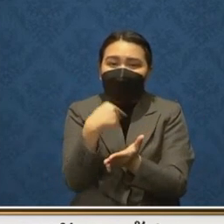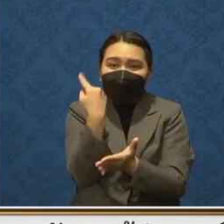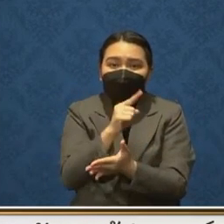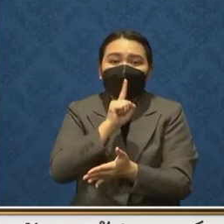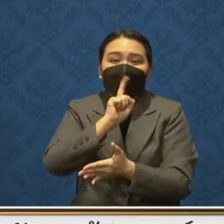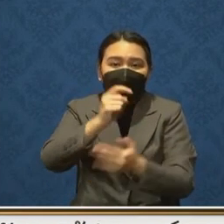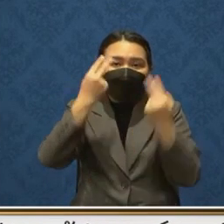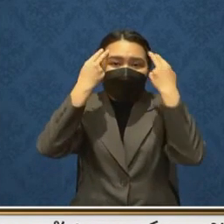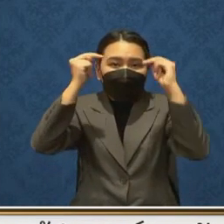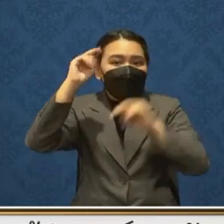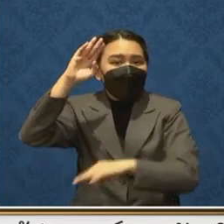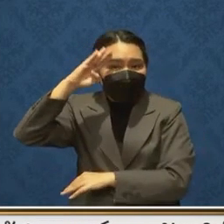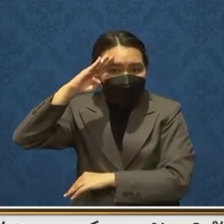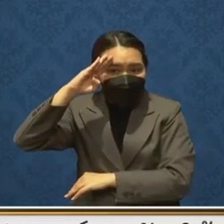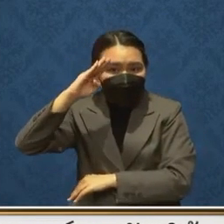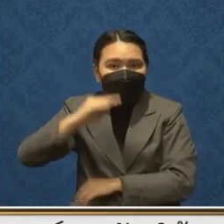โกชา